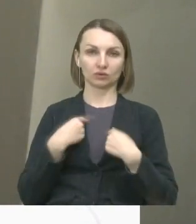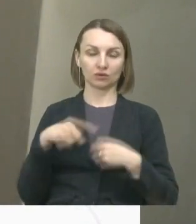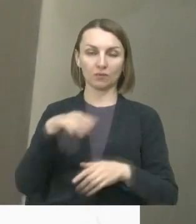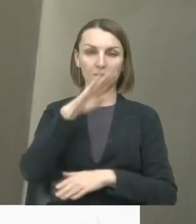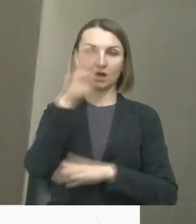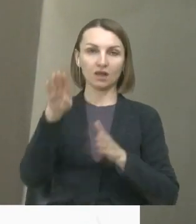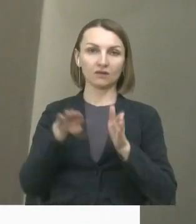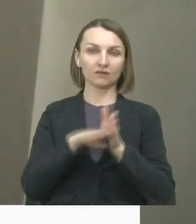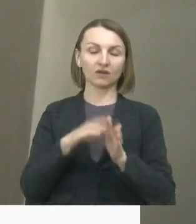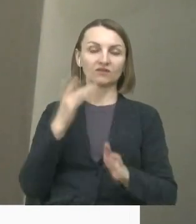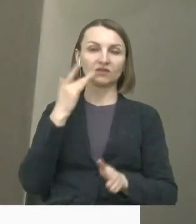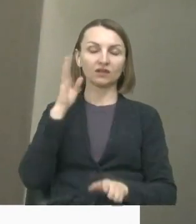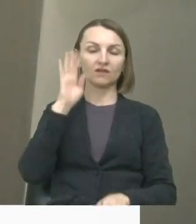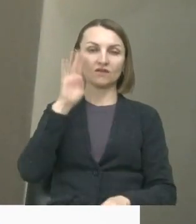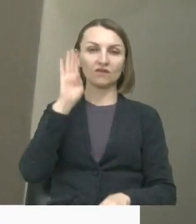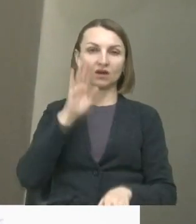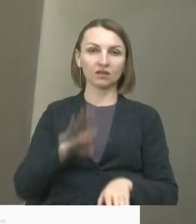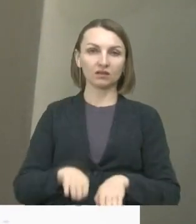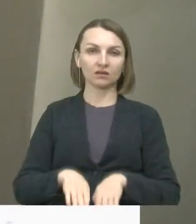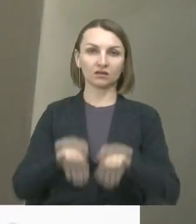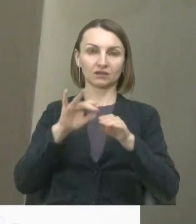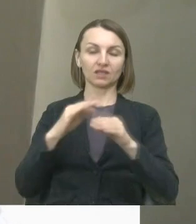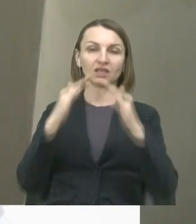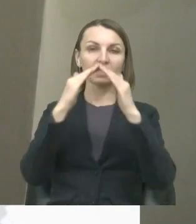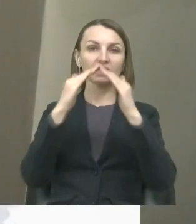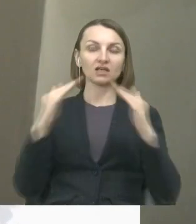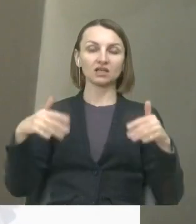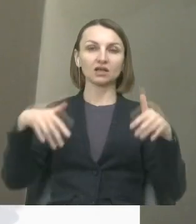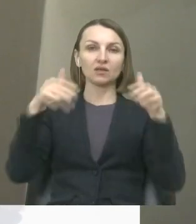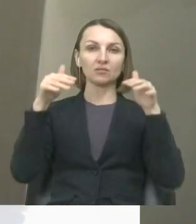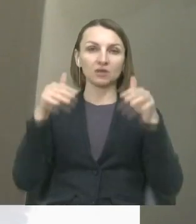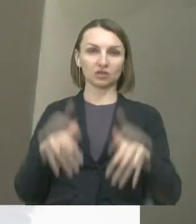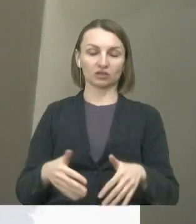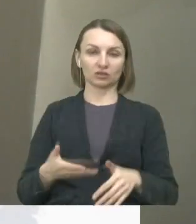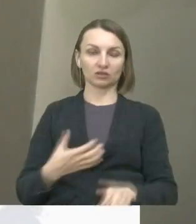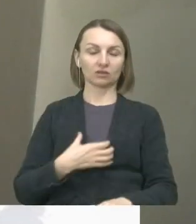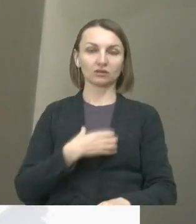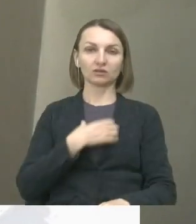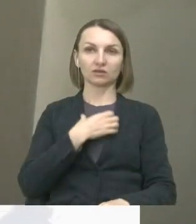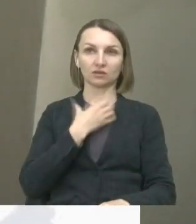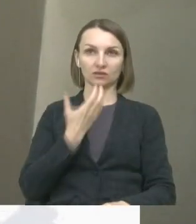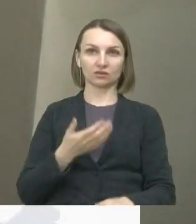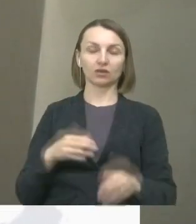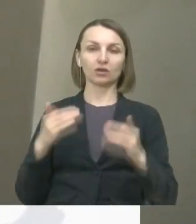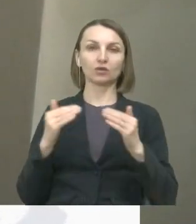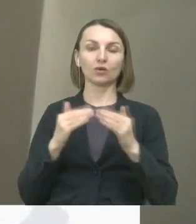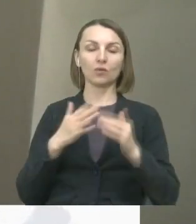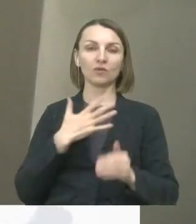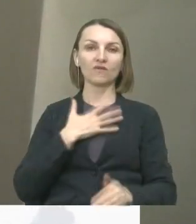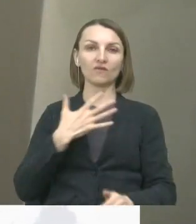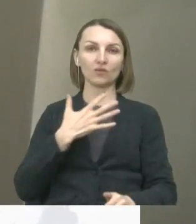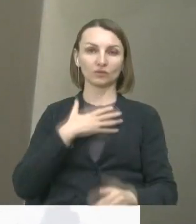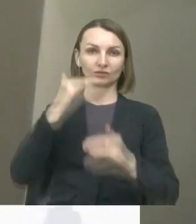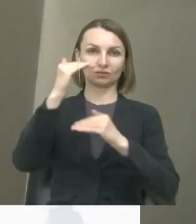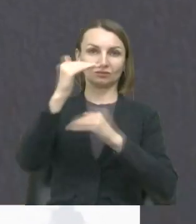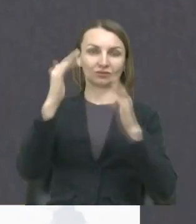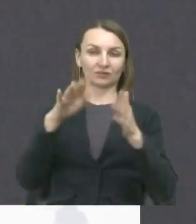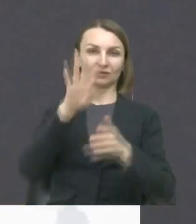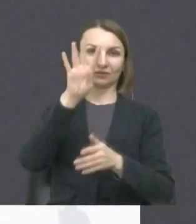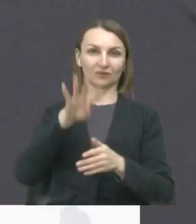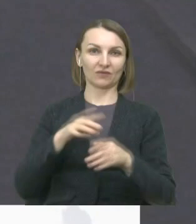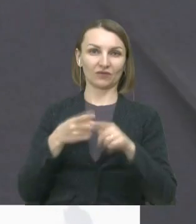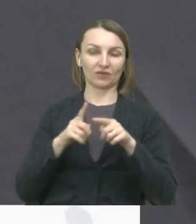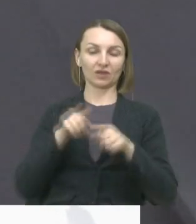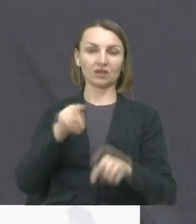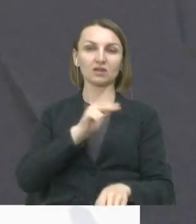подвала. И то, что крыша бежит. Крыша дважды падала. Отдушины в квартирах не работают. Ремонт невозможно в квартире